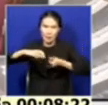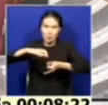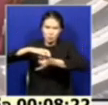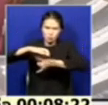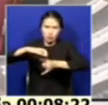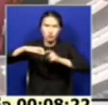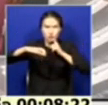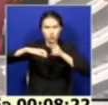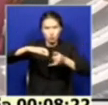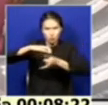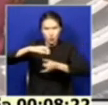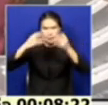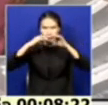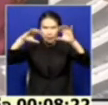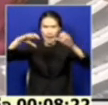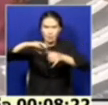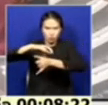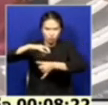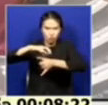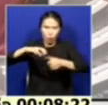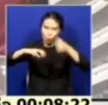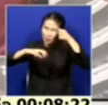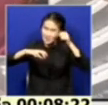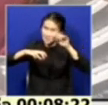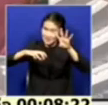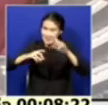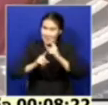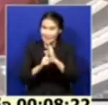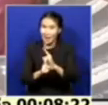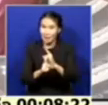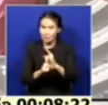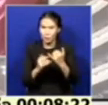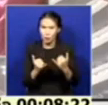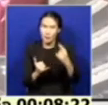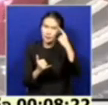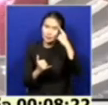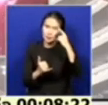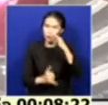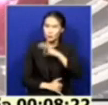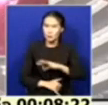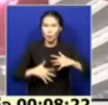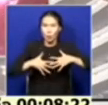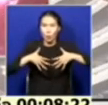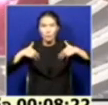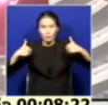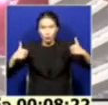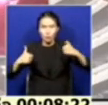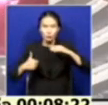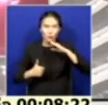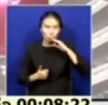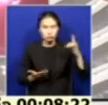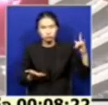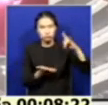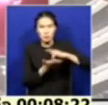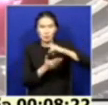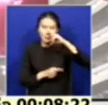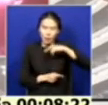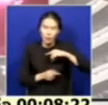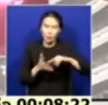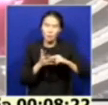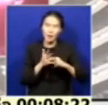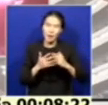แล้วนะครับมากันแล้วแล้วก็เข้ามาสู่กระบวนการของควอรันทีน